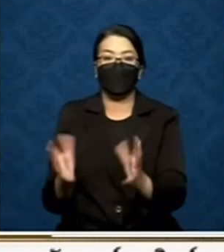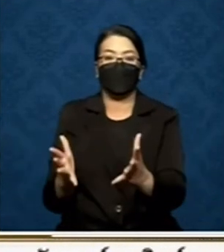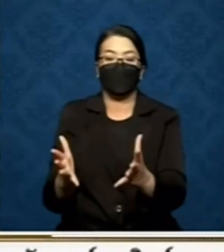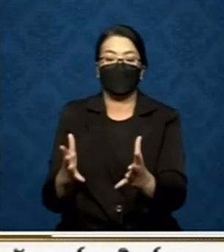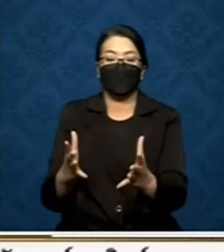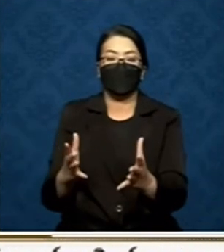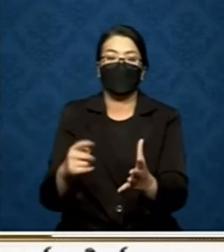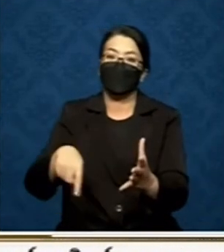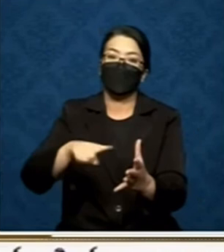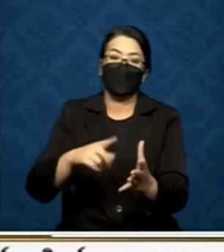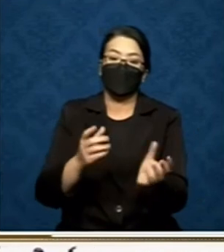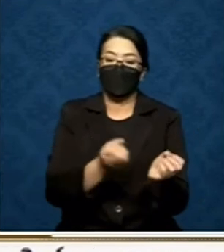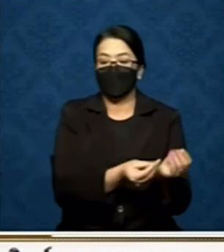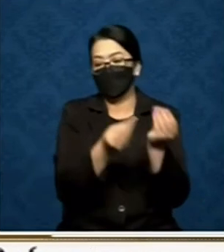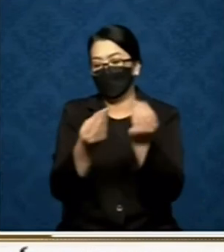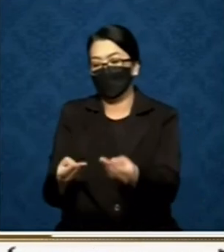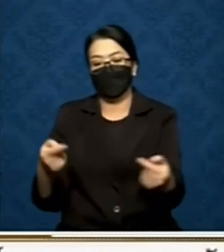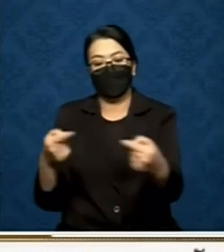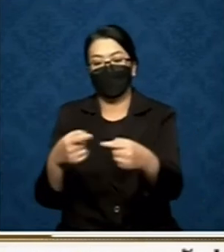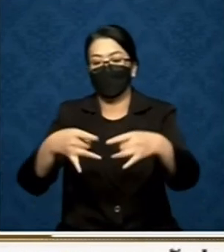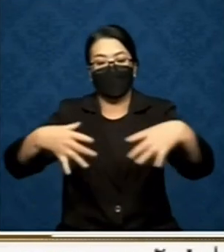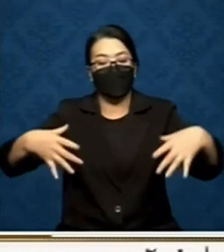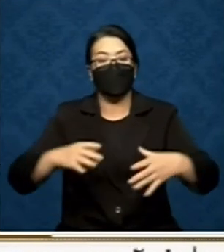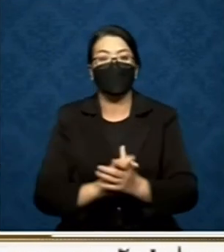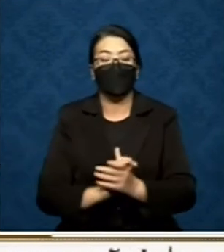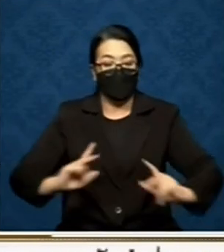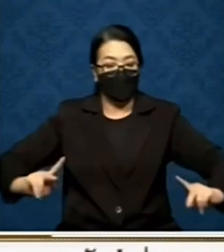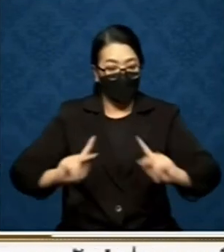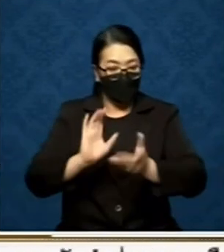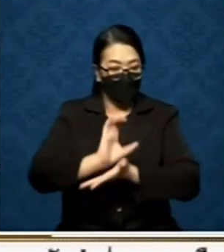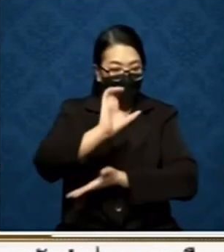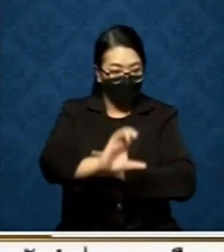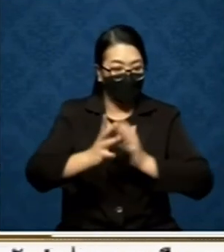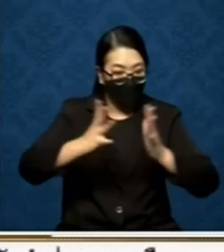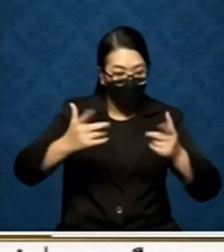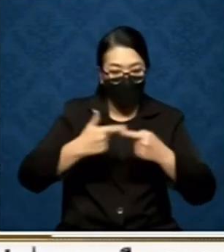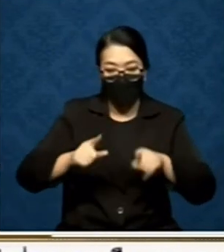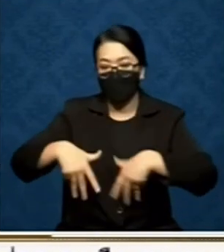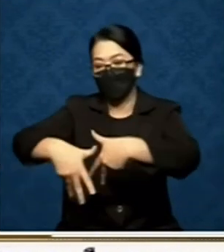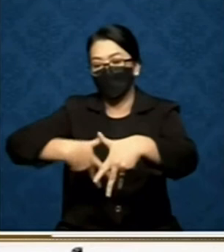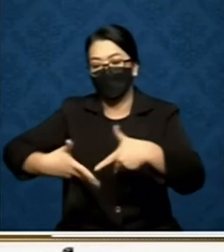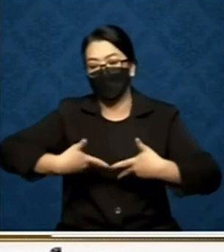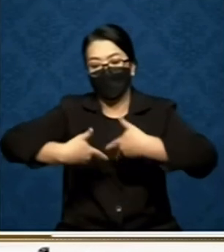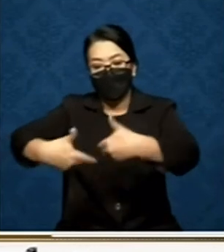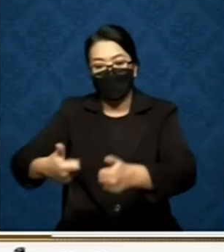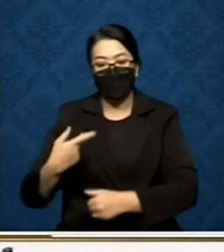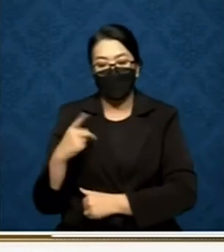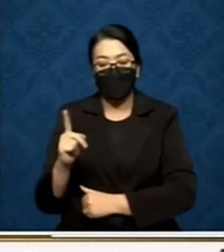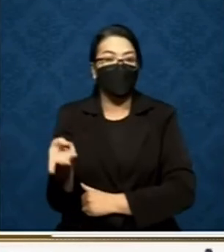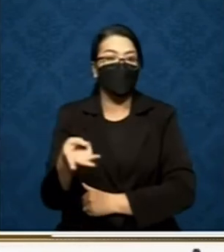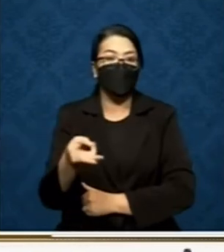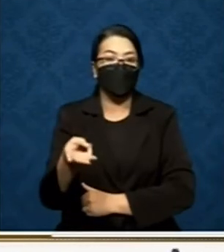กับประชาชนนั้นไม่สมกับกระทรวงที่ได้รับอุบาลไปหลายคนอาจจะตั้งข้อสงสัยว่าอ้าว